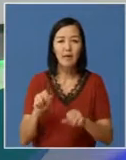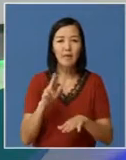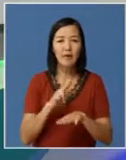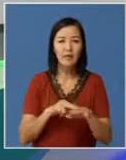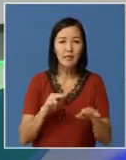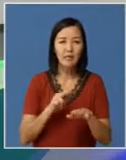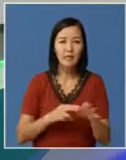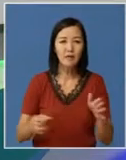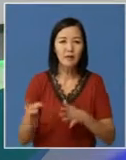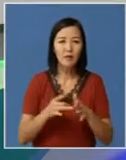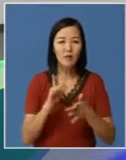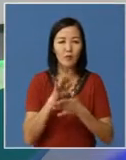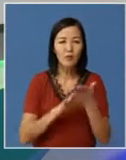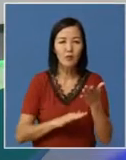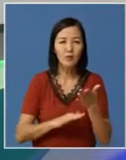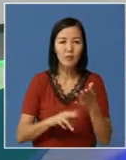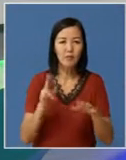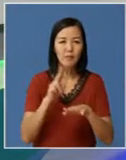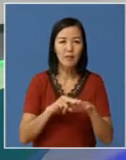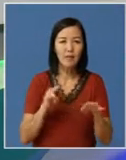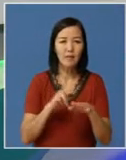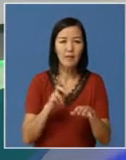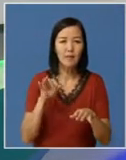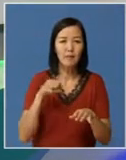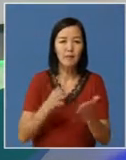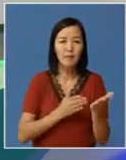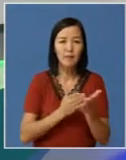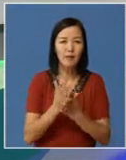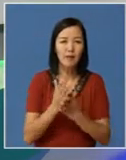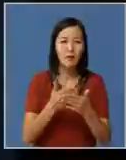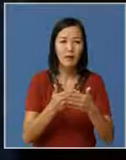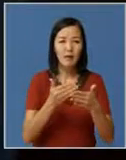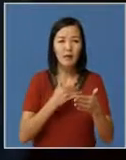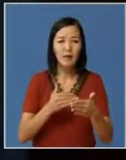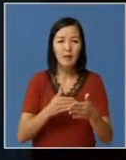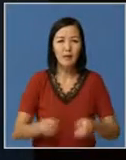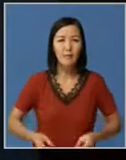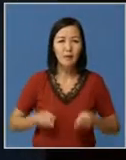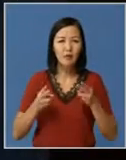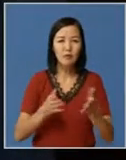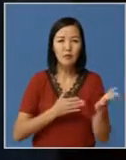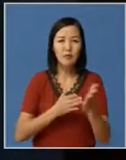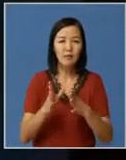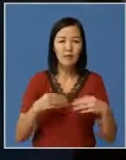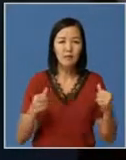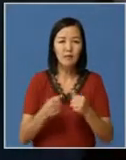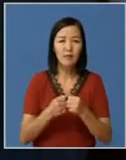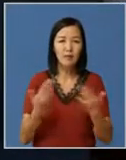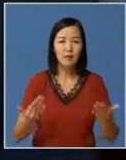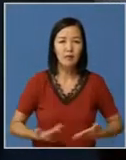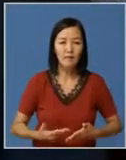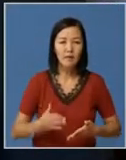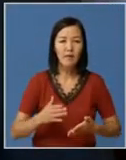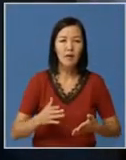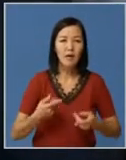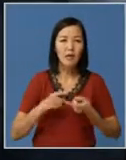В регионе продолжается полицейская отработка «Быт», направленная на профилактику преступлений в сфере семейно-бытовых отношений. В